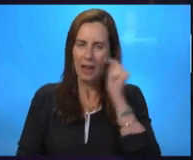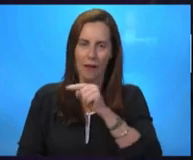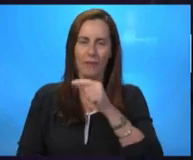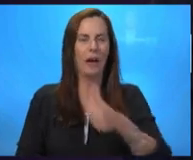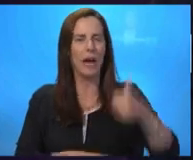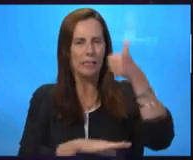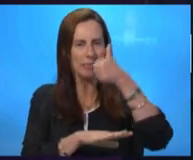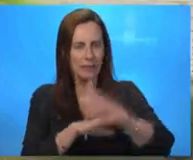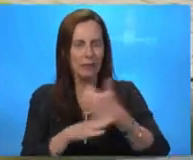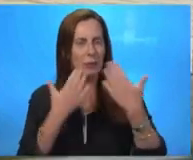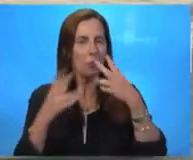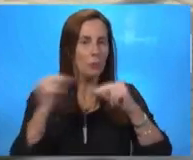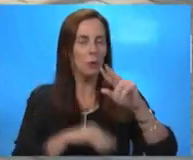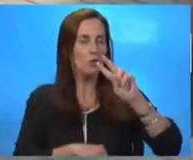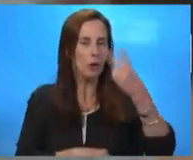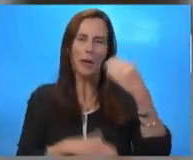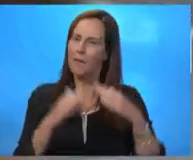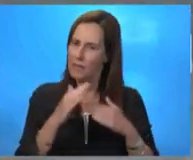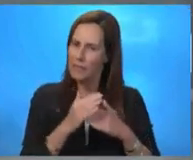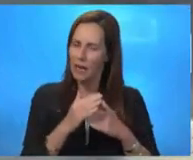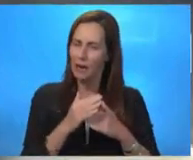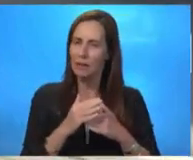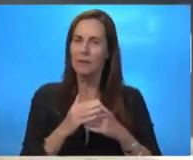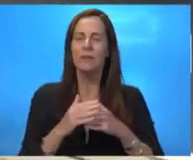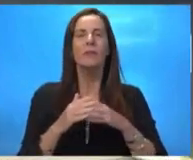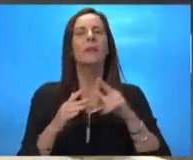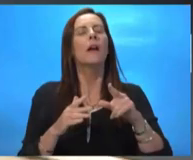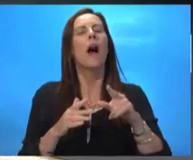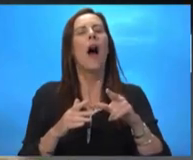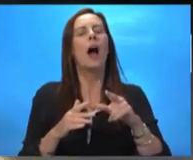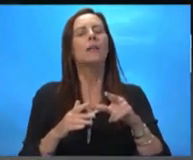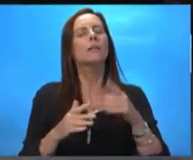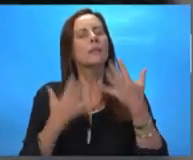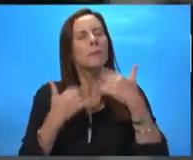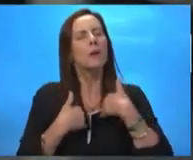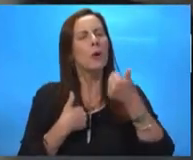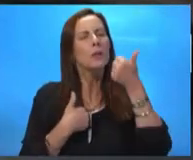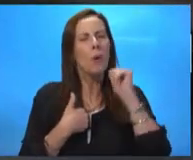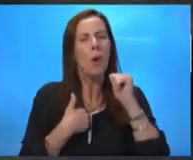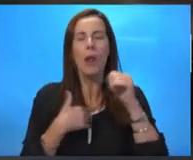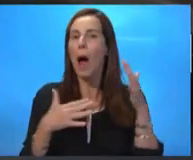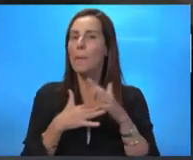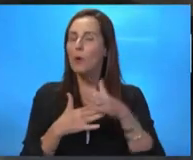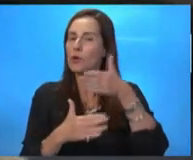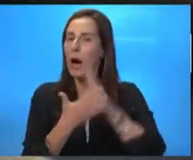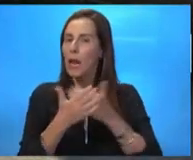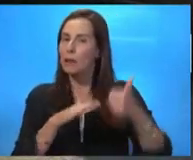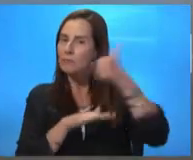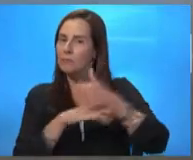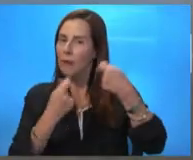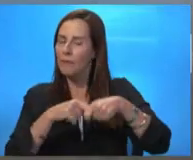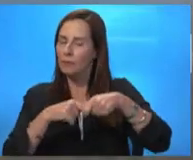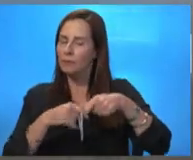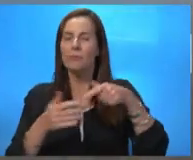דנו כשעתיים, הייתה גם הפסקה. ראש התחום הפוליטיקה, יואב קרקובסקי, סיפר כבר אתמול על הביקורת של חלק מהחברים בקבינט על כך